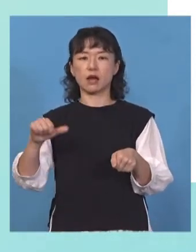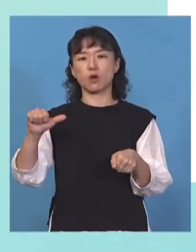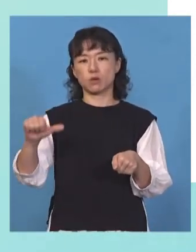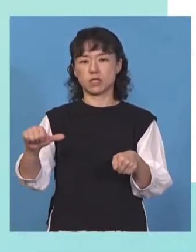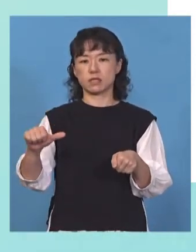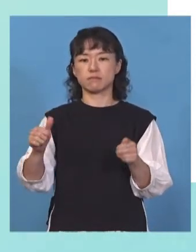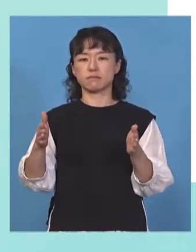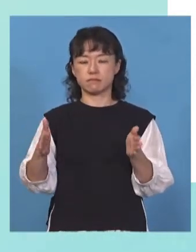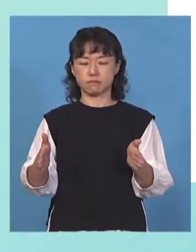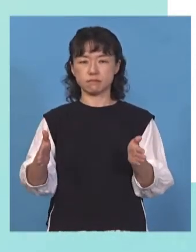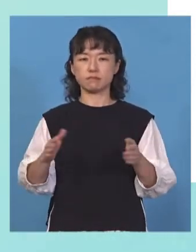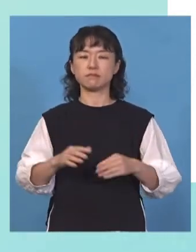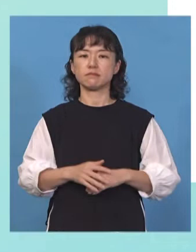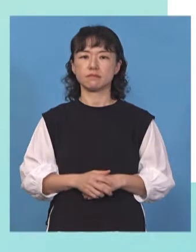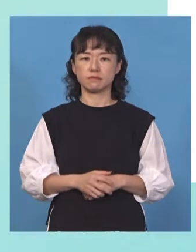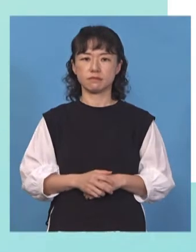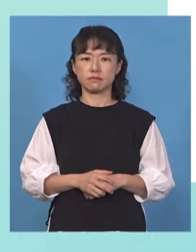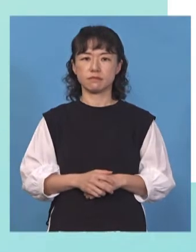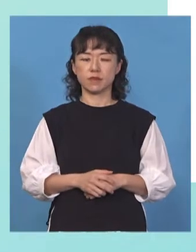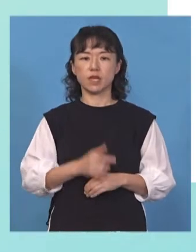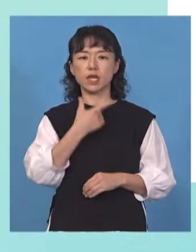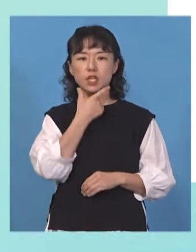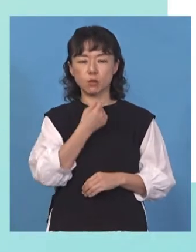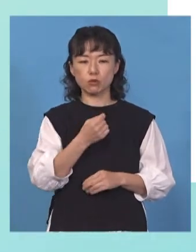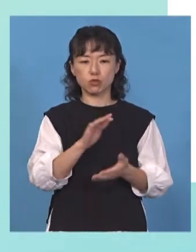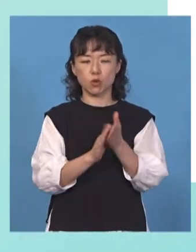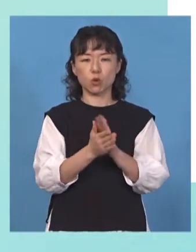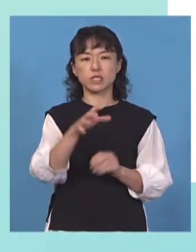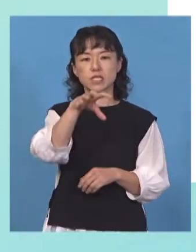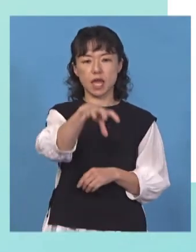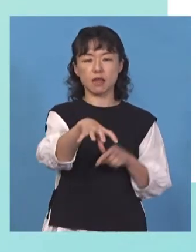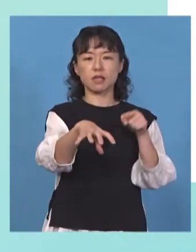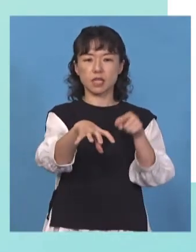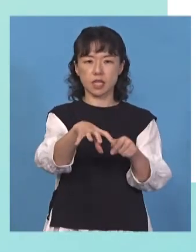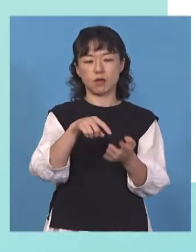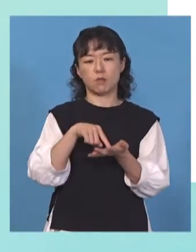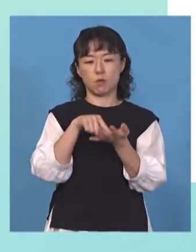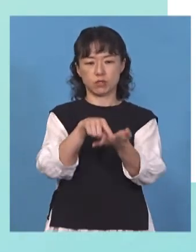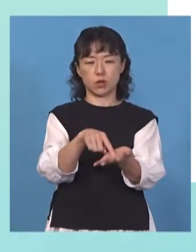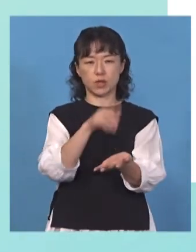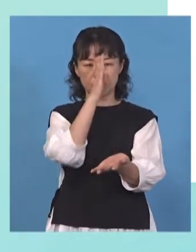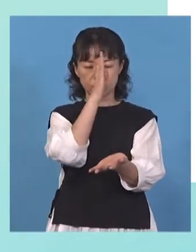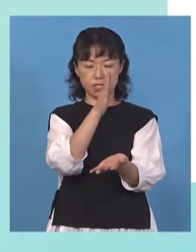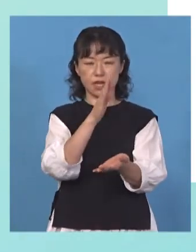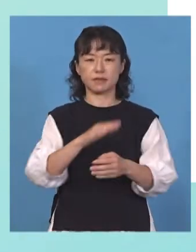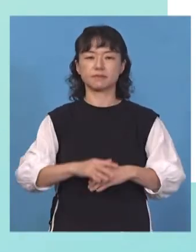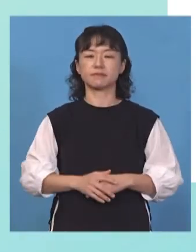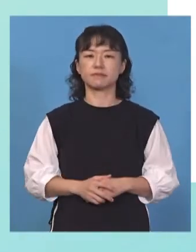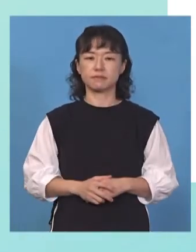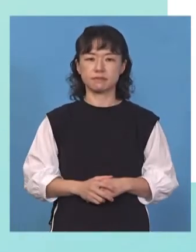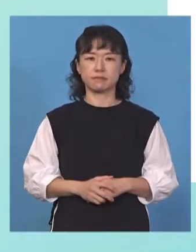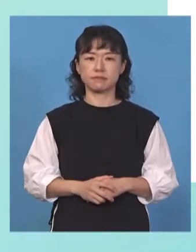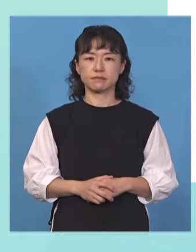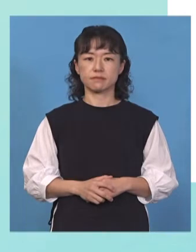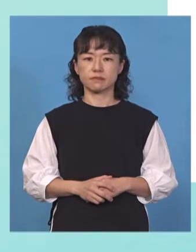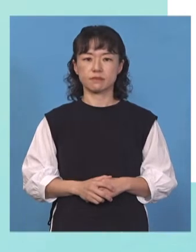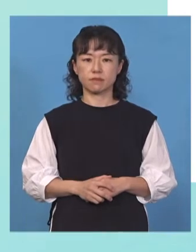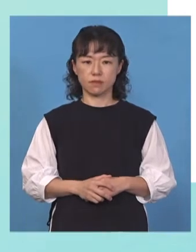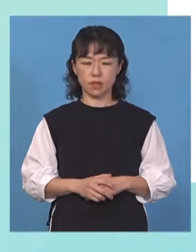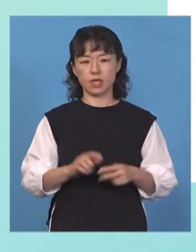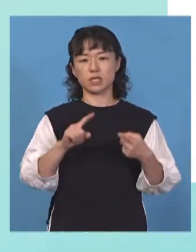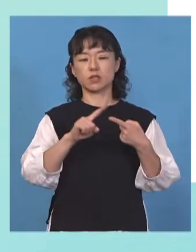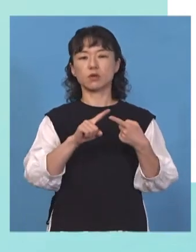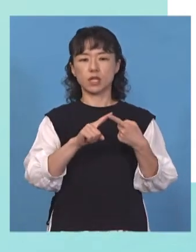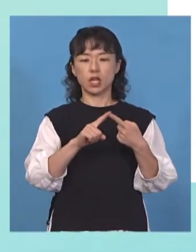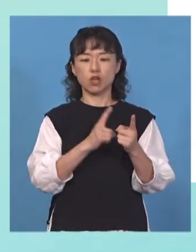時から午後5時までです。希望される幼稚園または認定こども園に直接申し込んでください。また1号認定